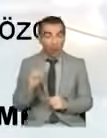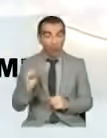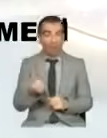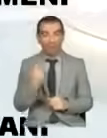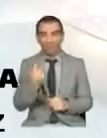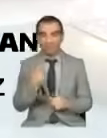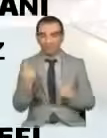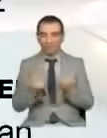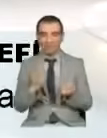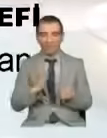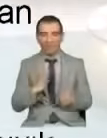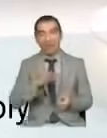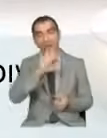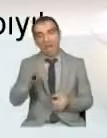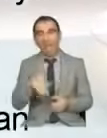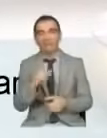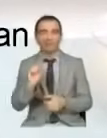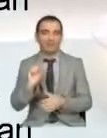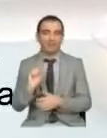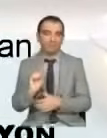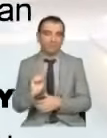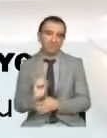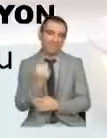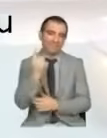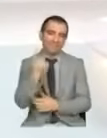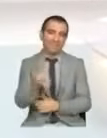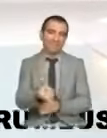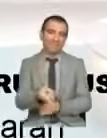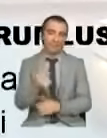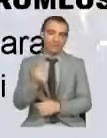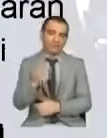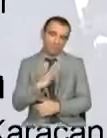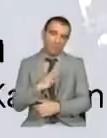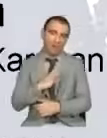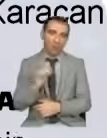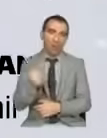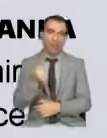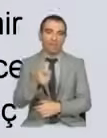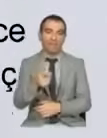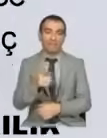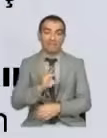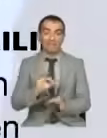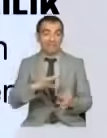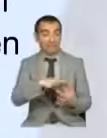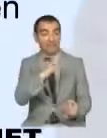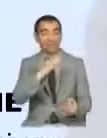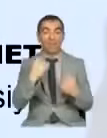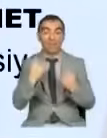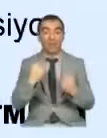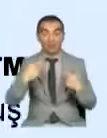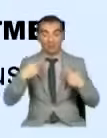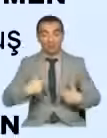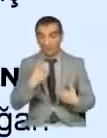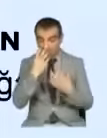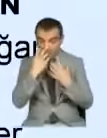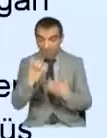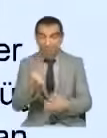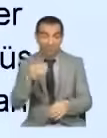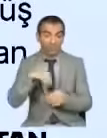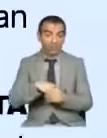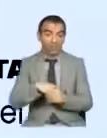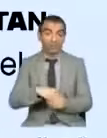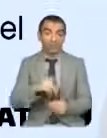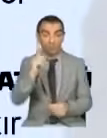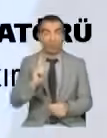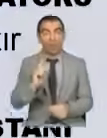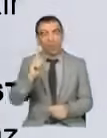var. Yani her mesleğin tabii ki kendine göre önemli değeri vardır ama sonuçta direkt insanla, insan sağlığıyla ilgilendikleri için